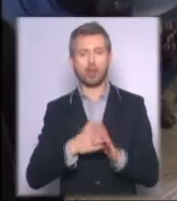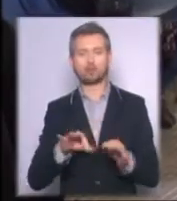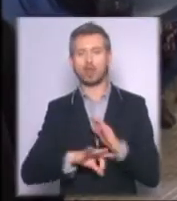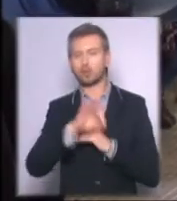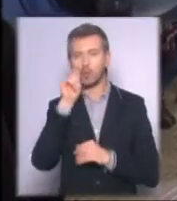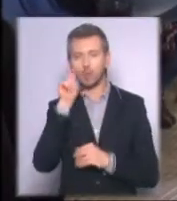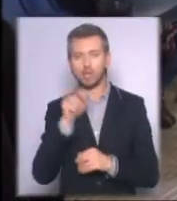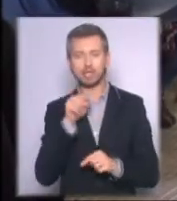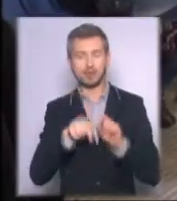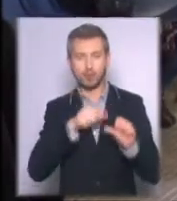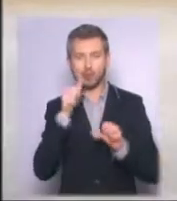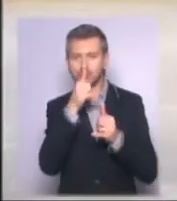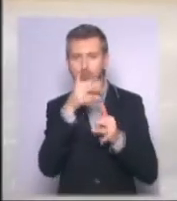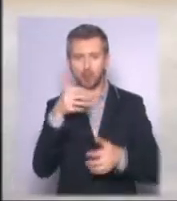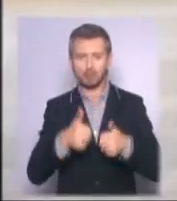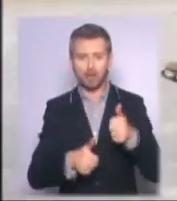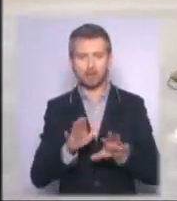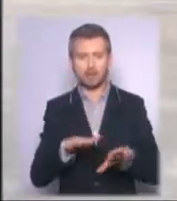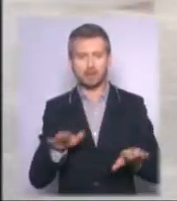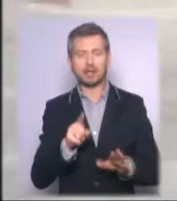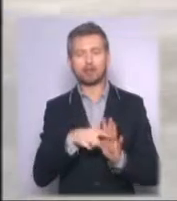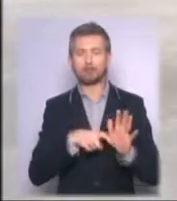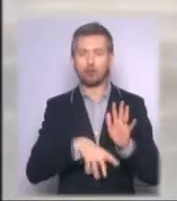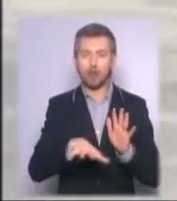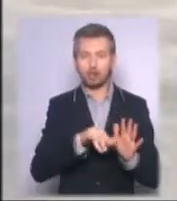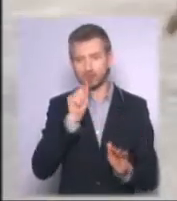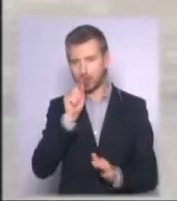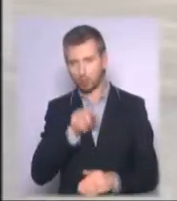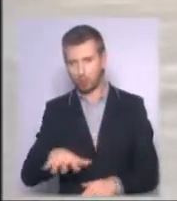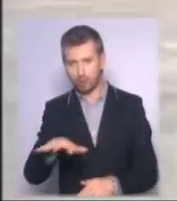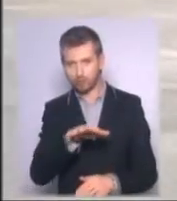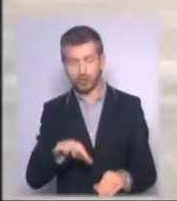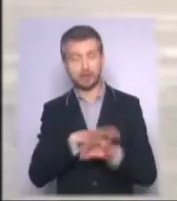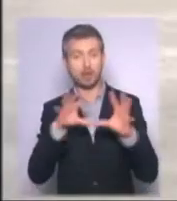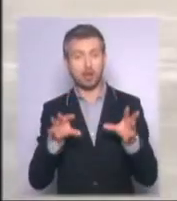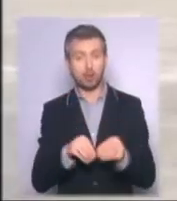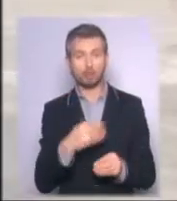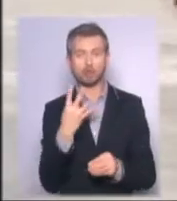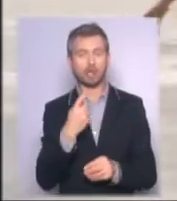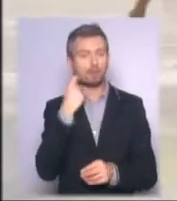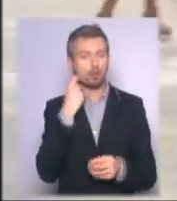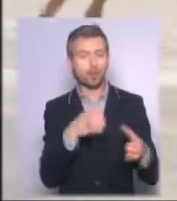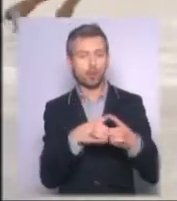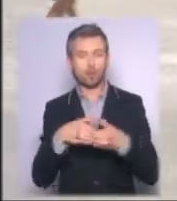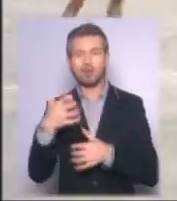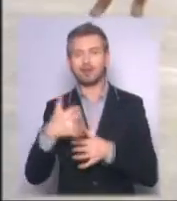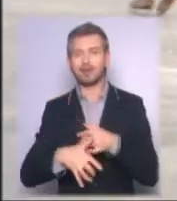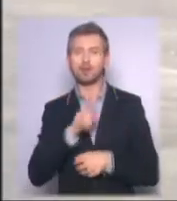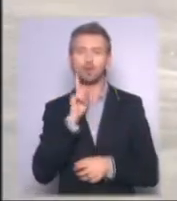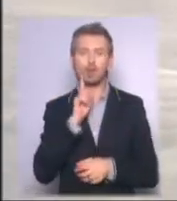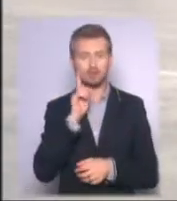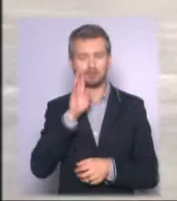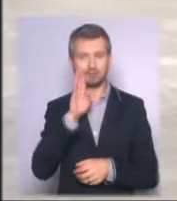України цьогоріч не могли змагатися діти з Донеччини та Луганщини. Загалом у 4 вікових групах серед юнаків та